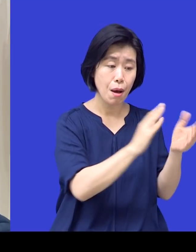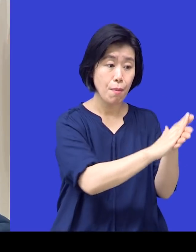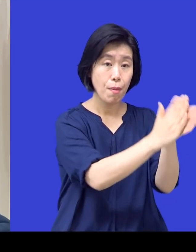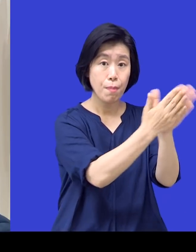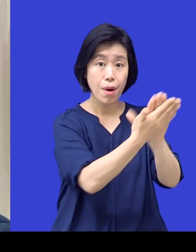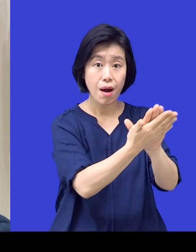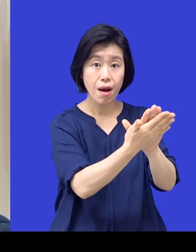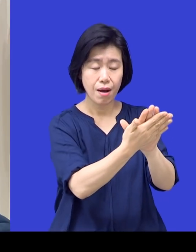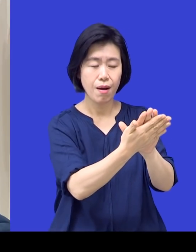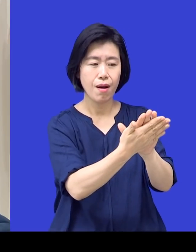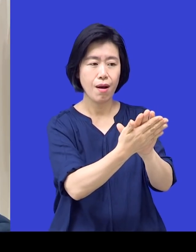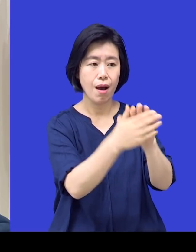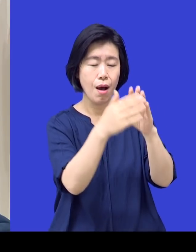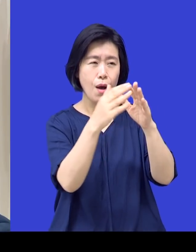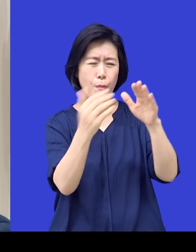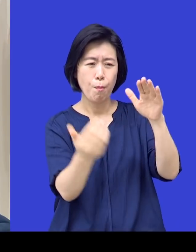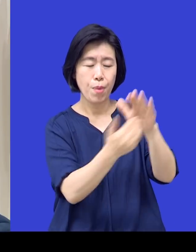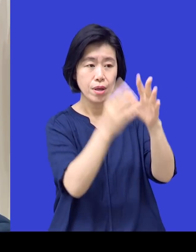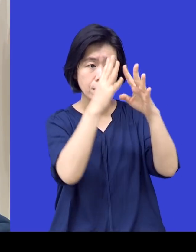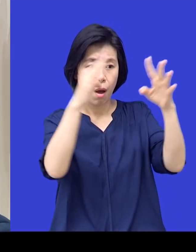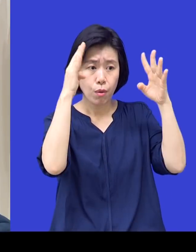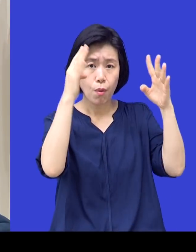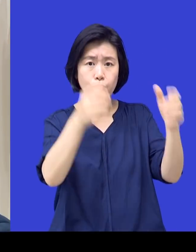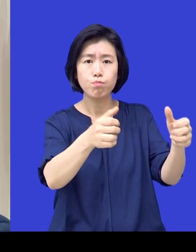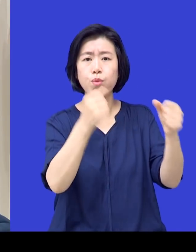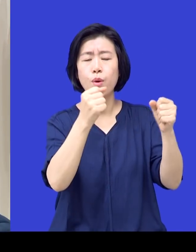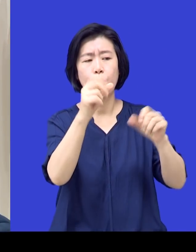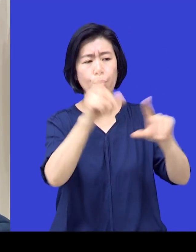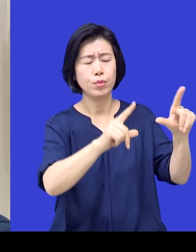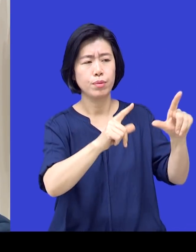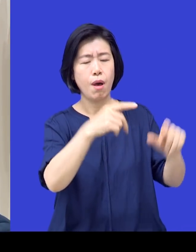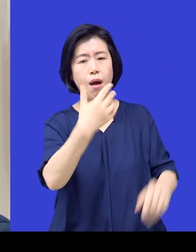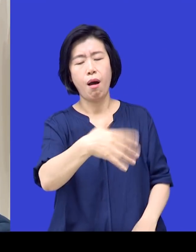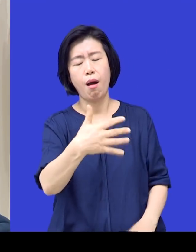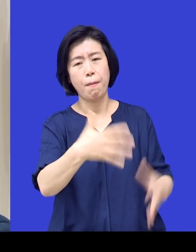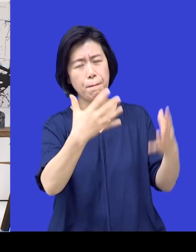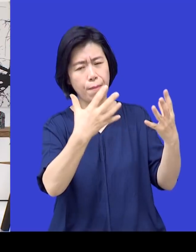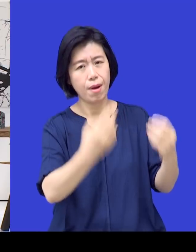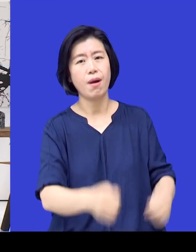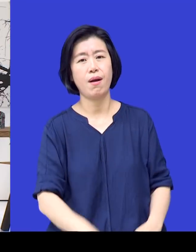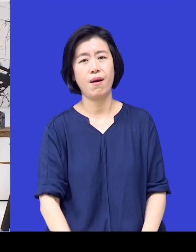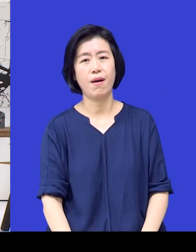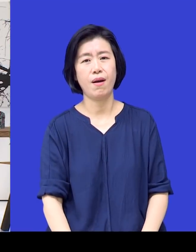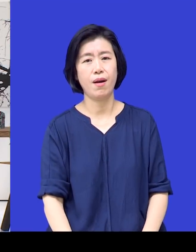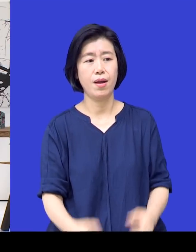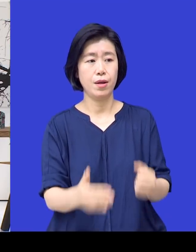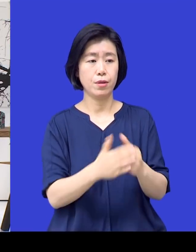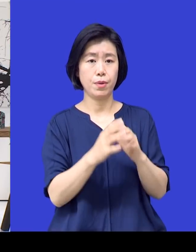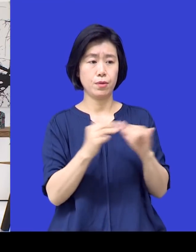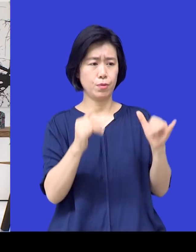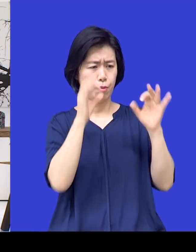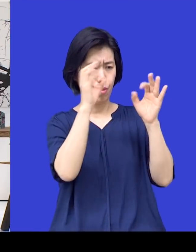이건 사람이 이렇게 할 수 없다라고 얘기할 정도로 얘기하는 이유가 바로 그런 결과물이에요. 네. 얘네들의 네. 신앙 간증뿐만 아니라